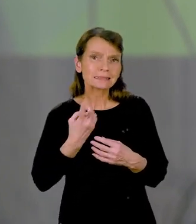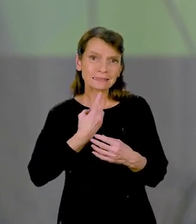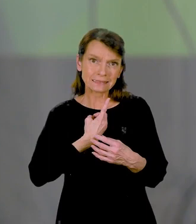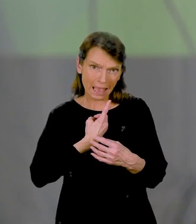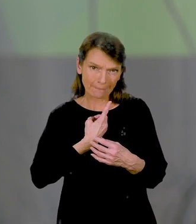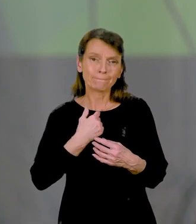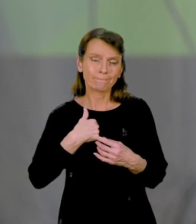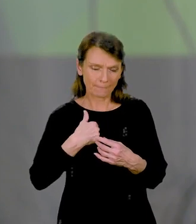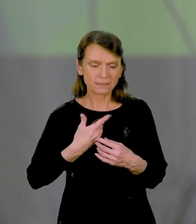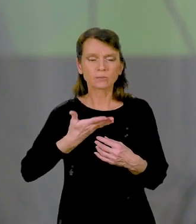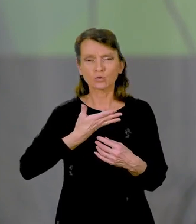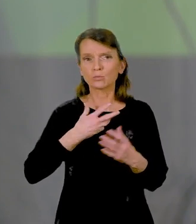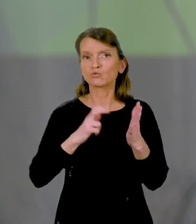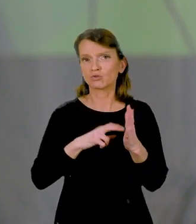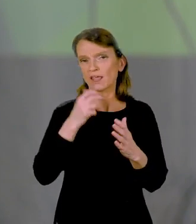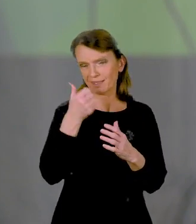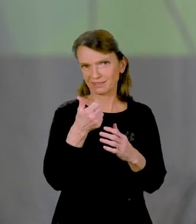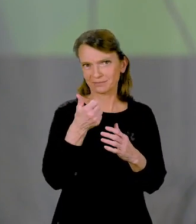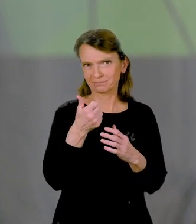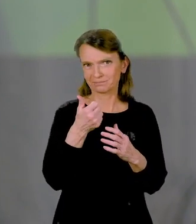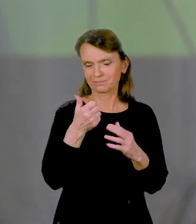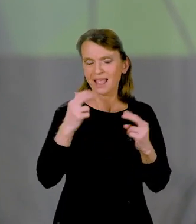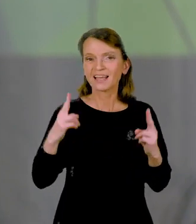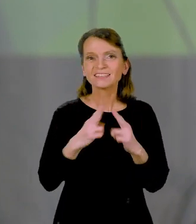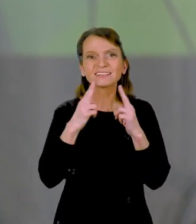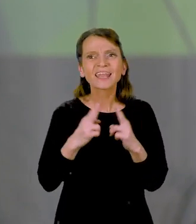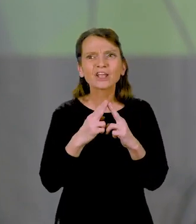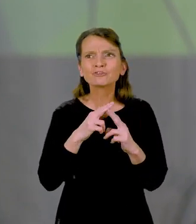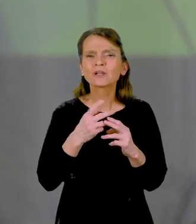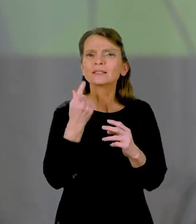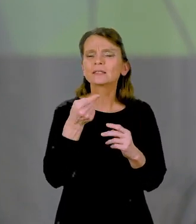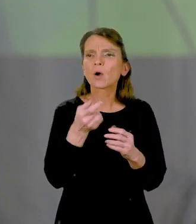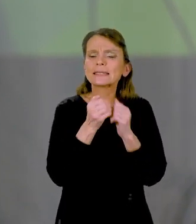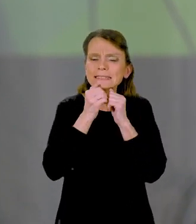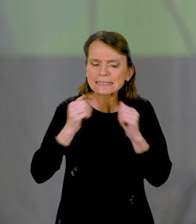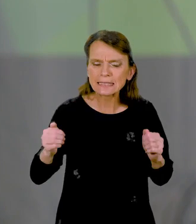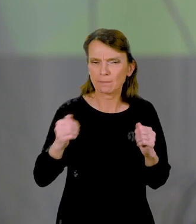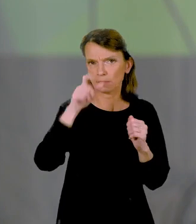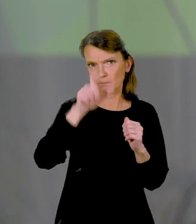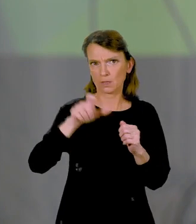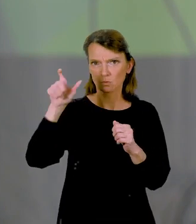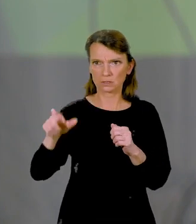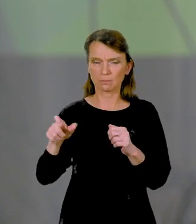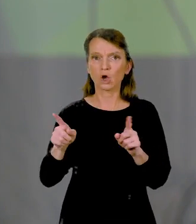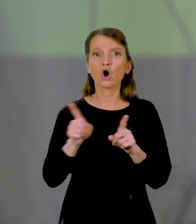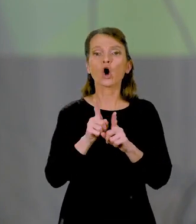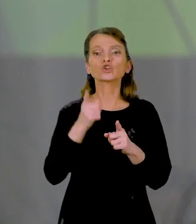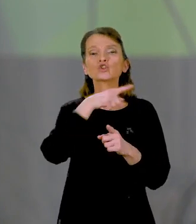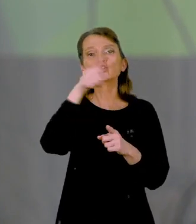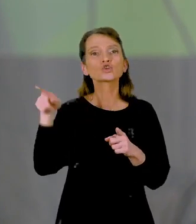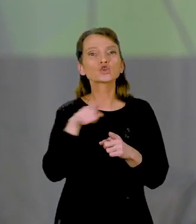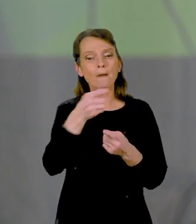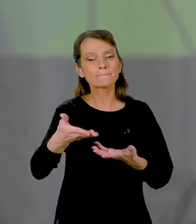pa sem bil deležen še nečesa. Srečanja s tako izjemnimi osebami, kot so